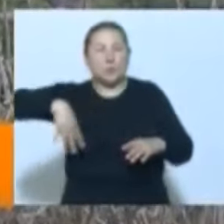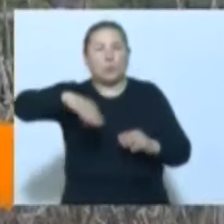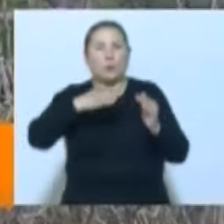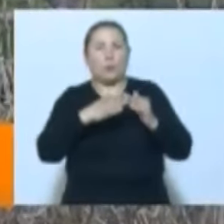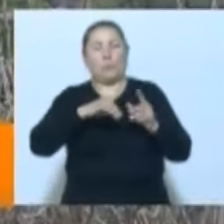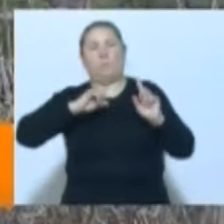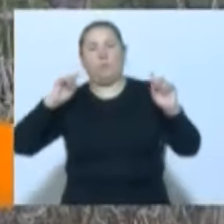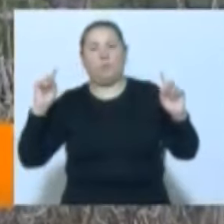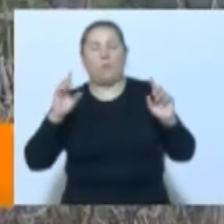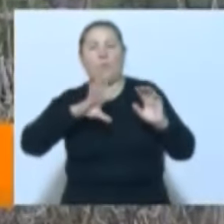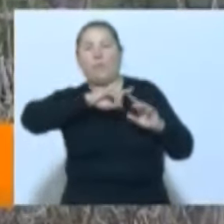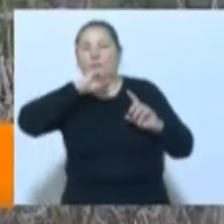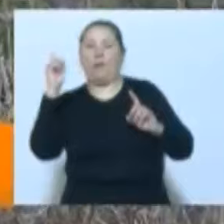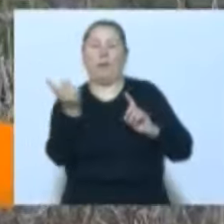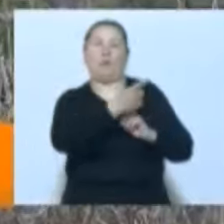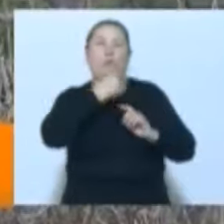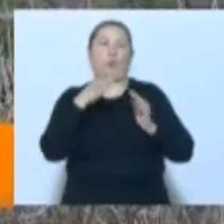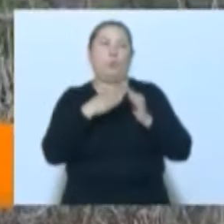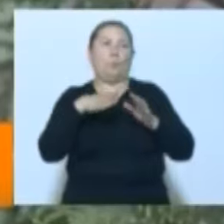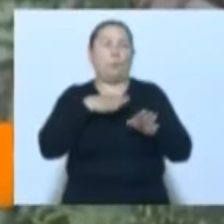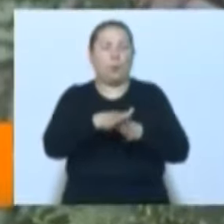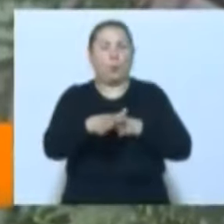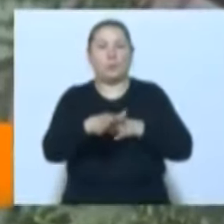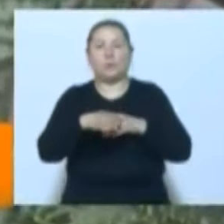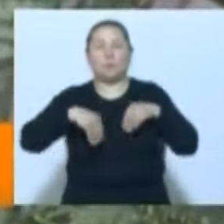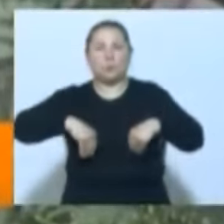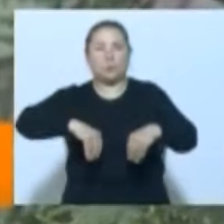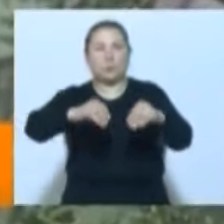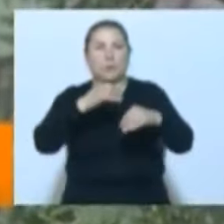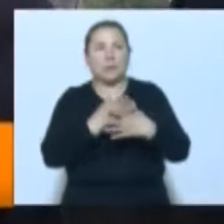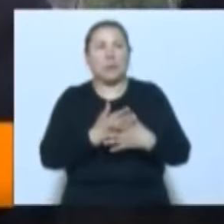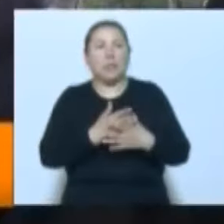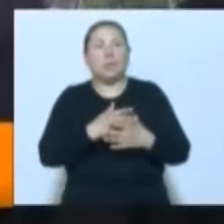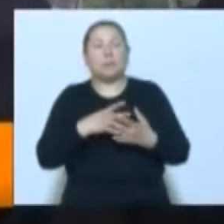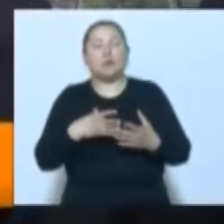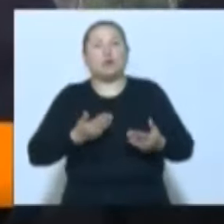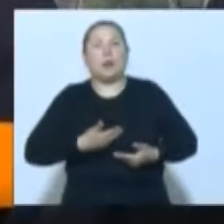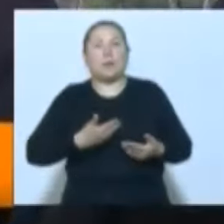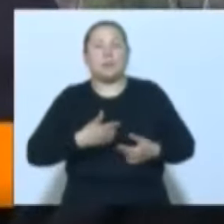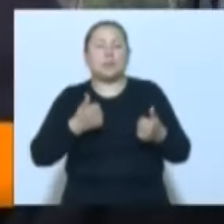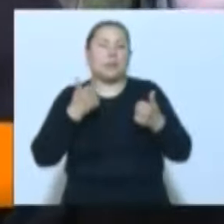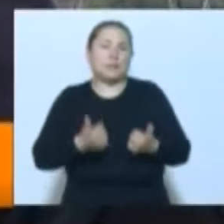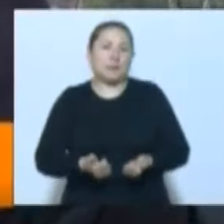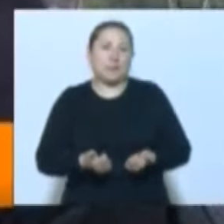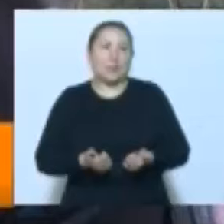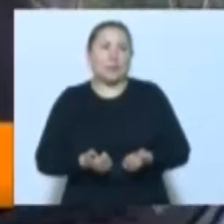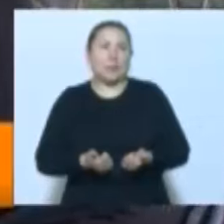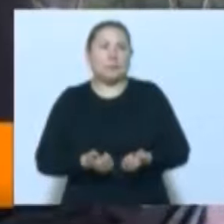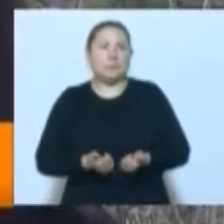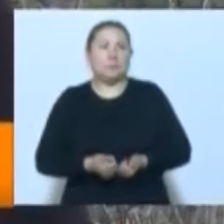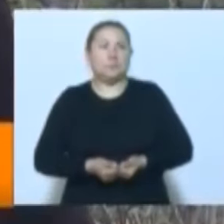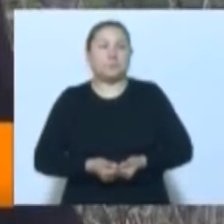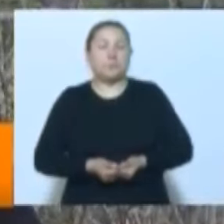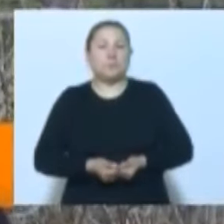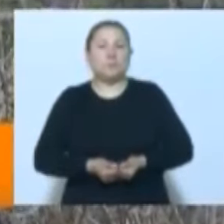жеміс талдар. Соны алып келіп, егіп. Сөйтіп осын бәрі осы көгіріп тұрған жақсы заттар осы